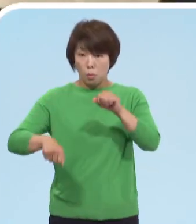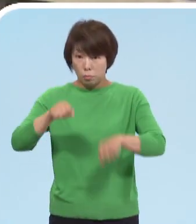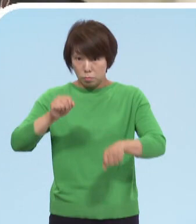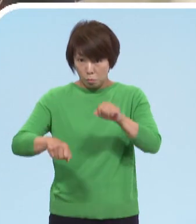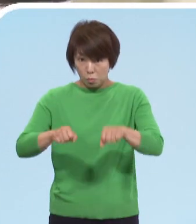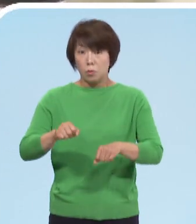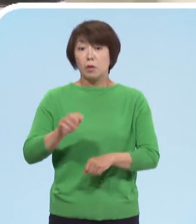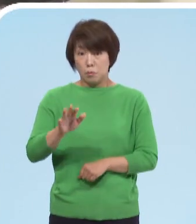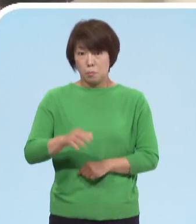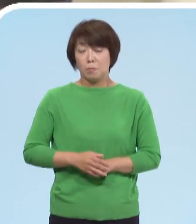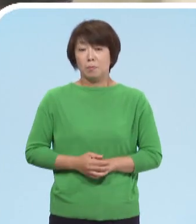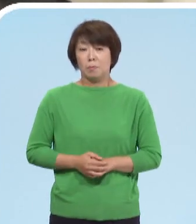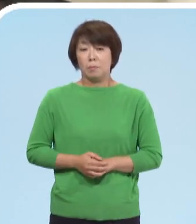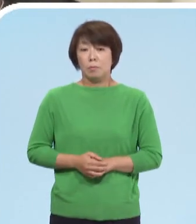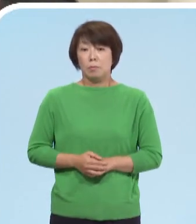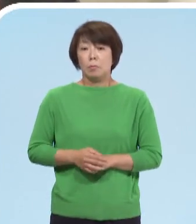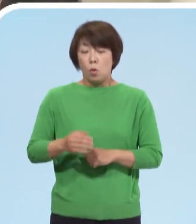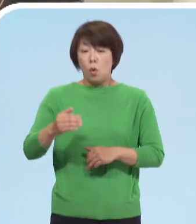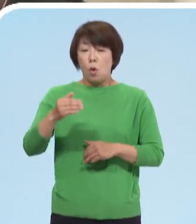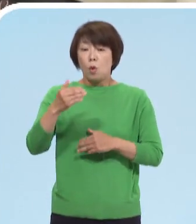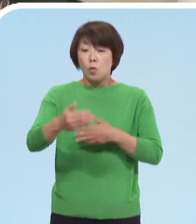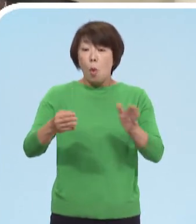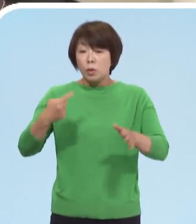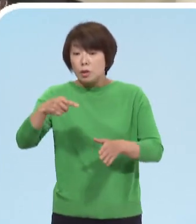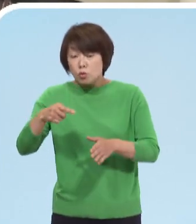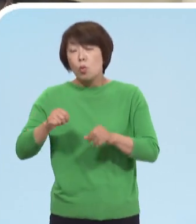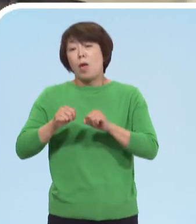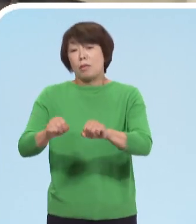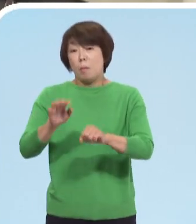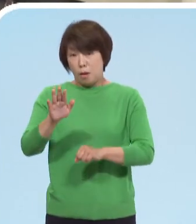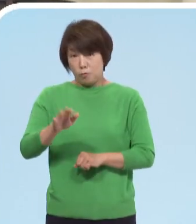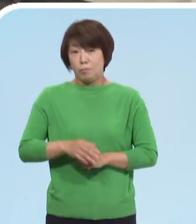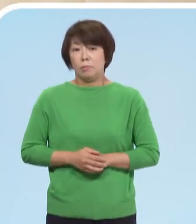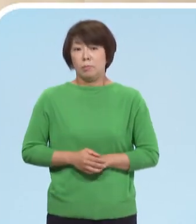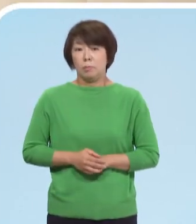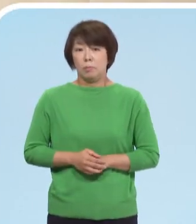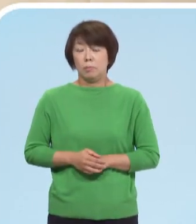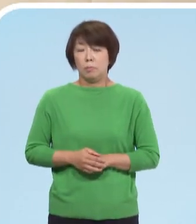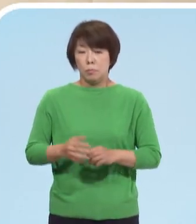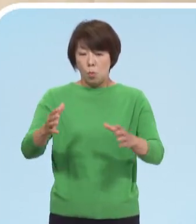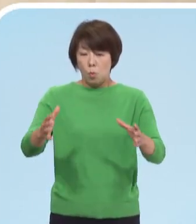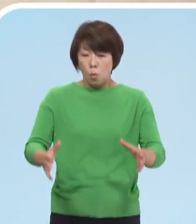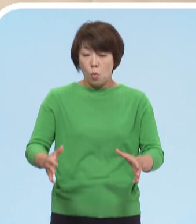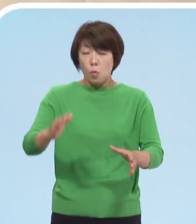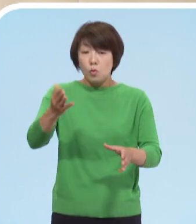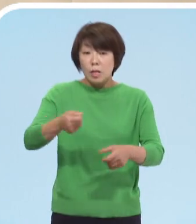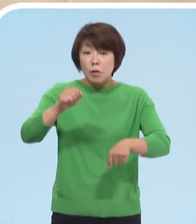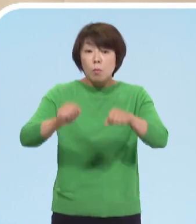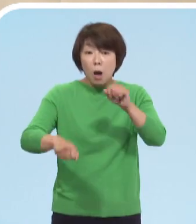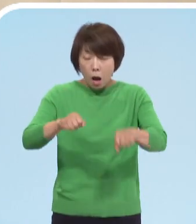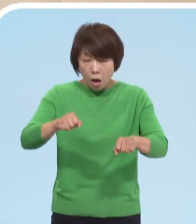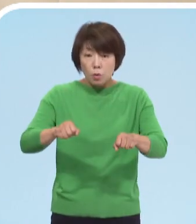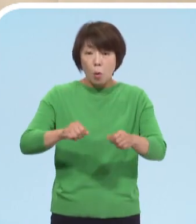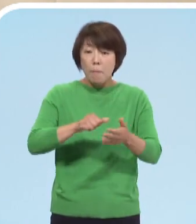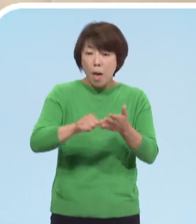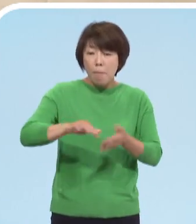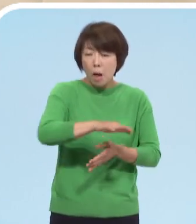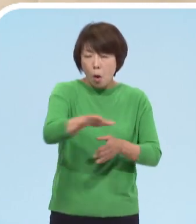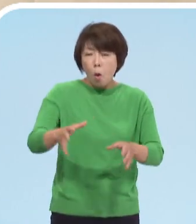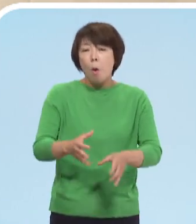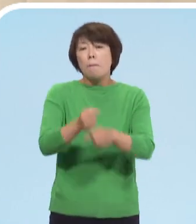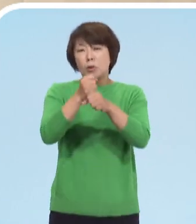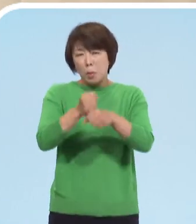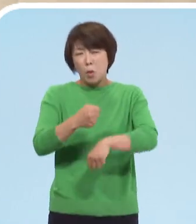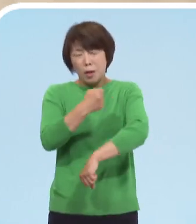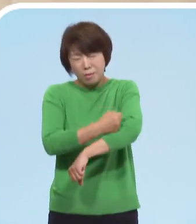スティールパン奏者。ここで教室を開いているそうです。 このスティールパンを取りまとめるのって本当に大